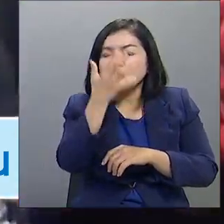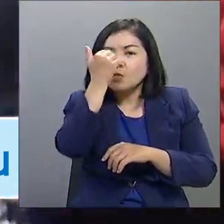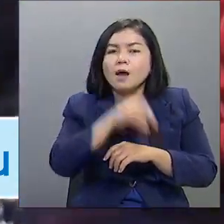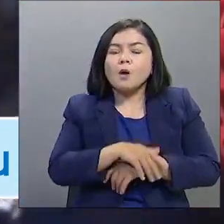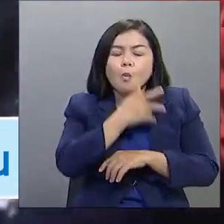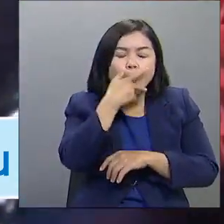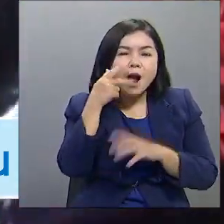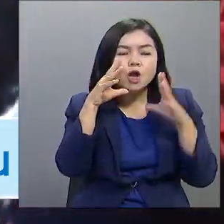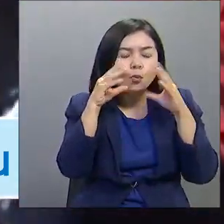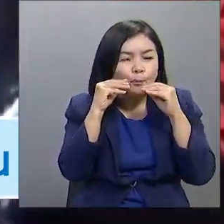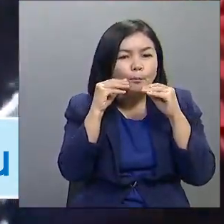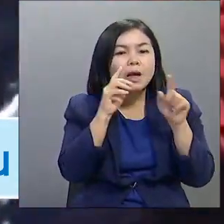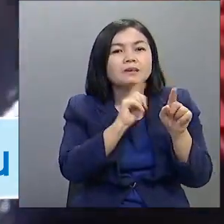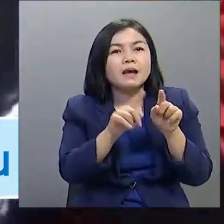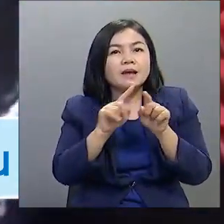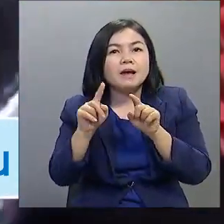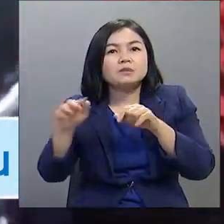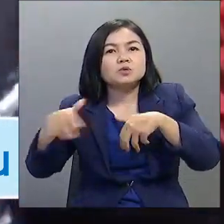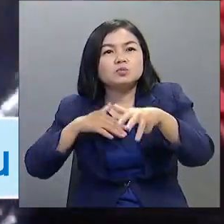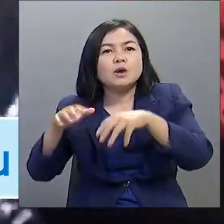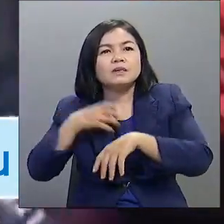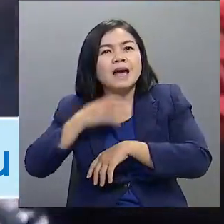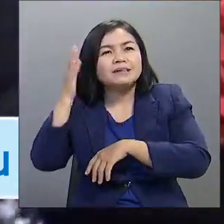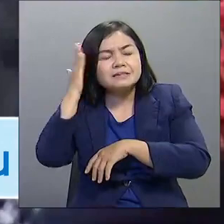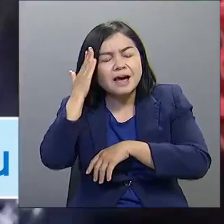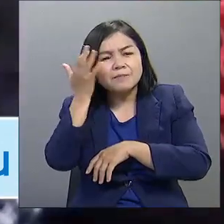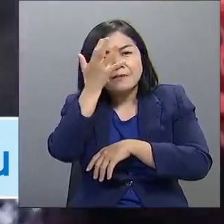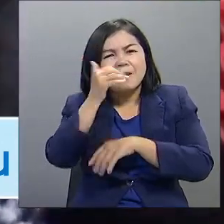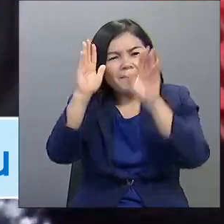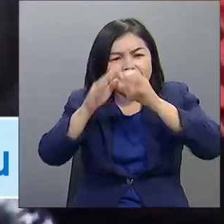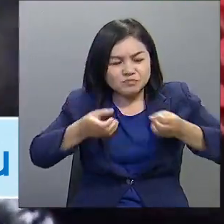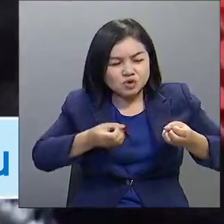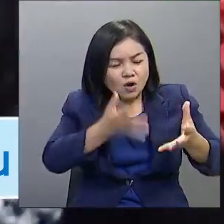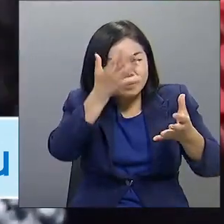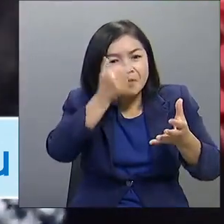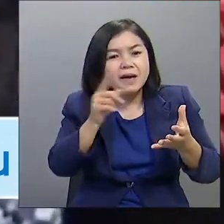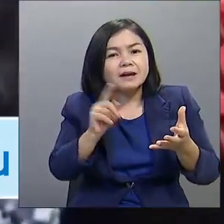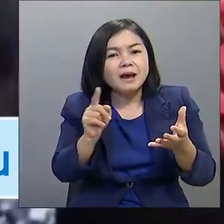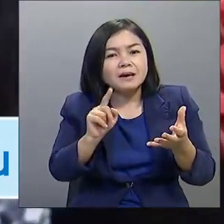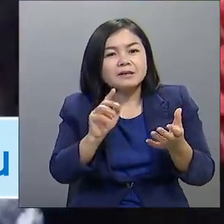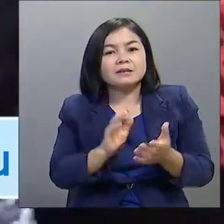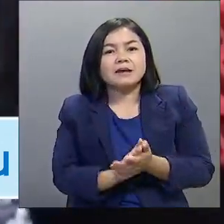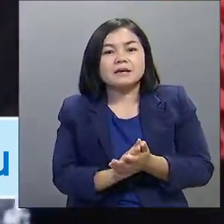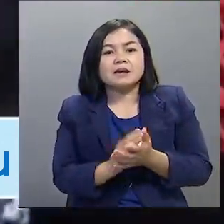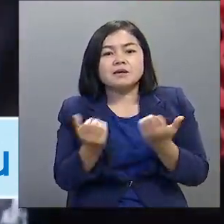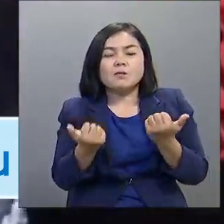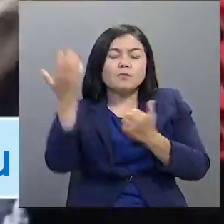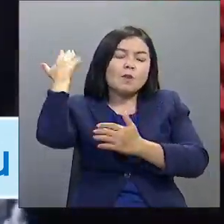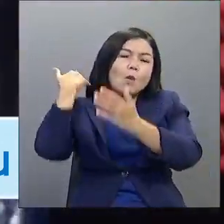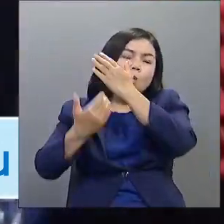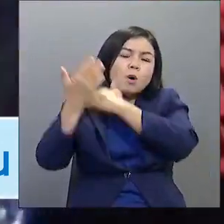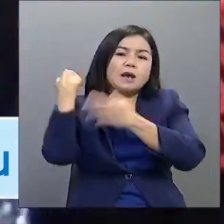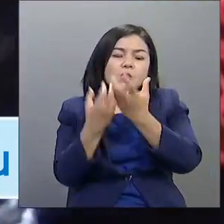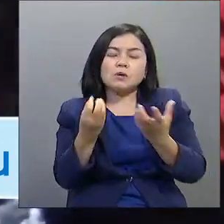อบที่มาคุณผู้ชมเอาหลายท่านอยากทราบทำไมหน้าตามันเป็นแบบนี ้ คือต้องบอกว่าขนมนางเล็ดเนี่ยนะคะเกิดในสมัยโบราณส